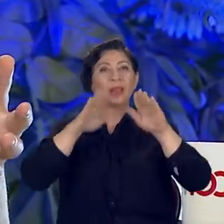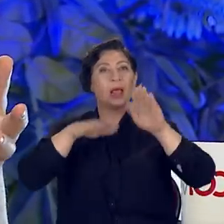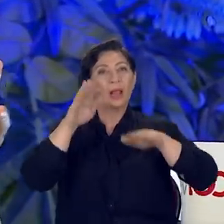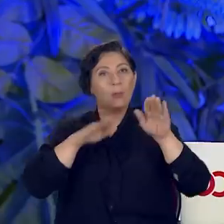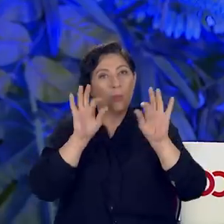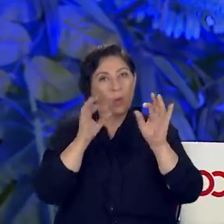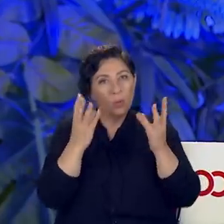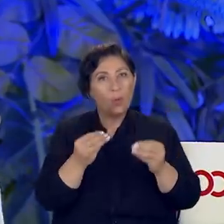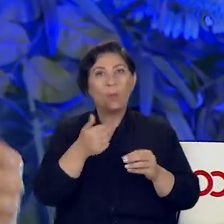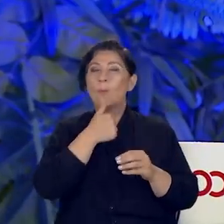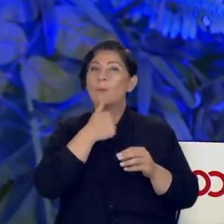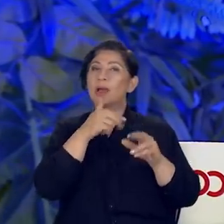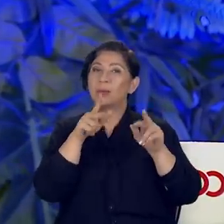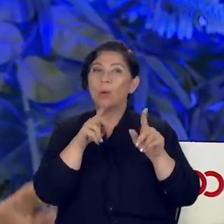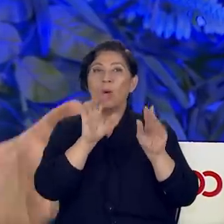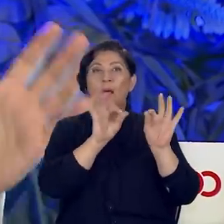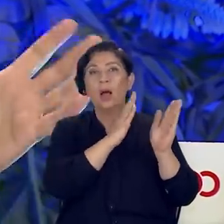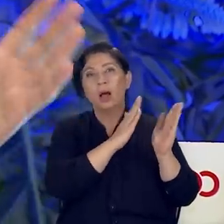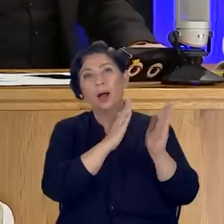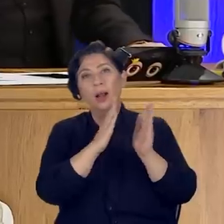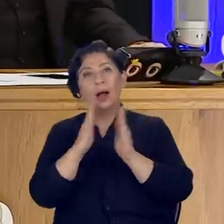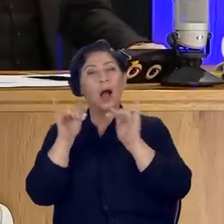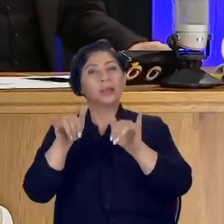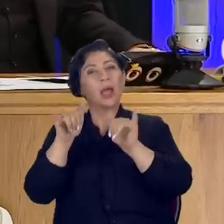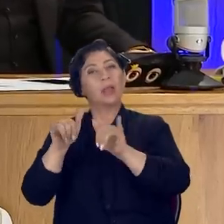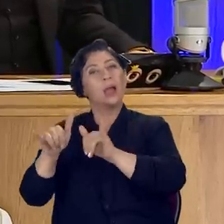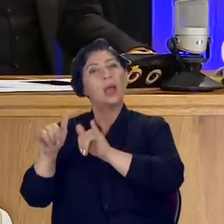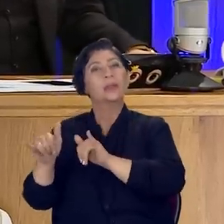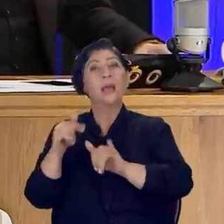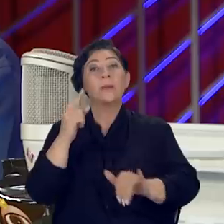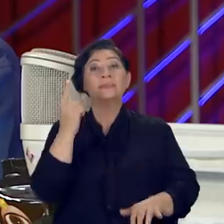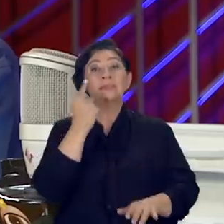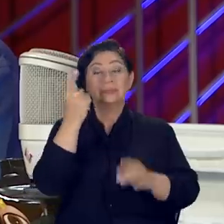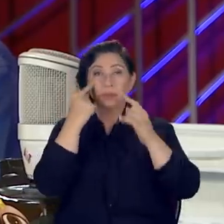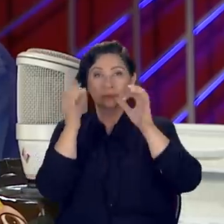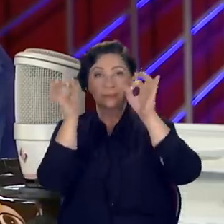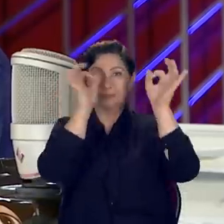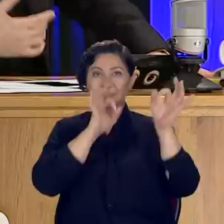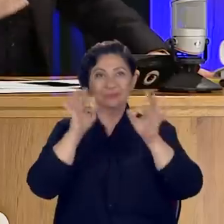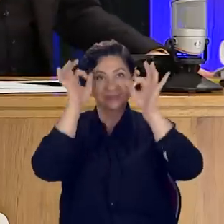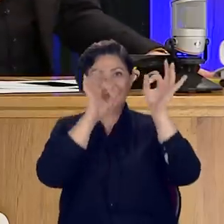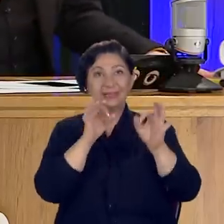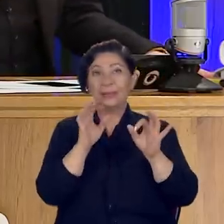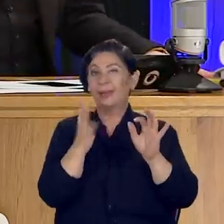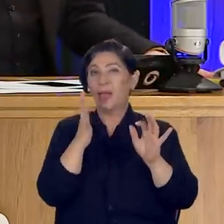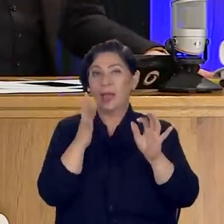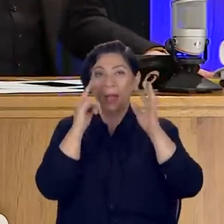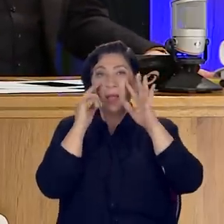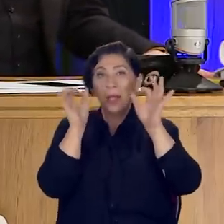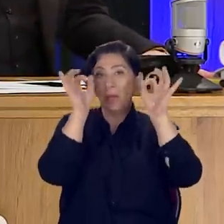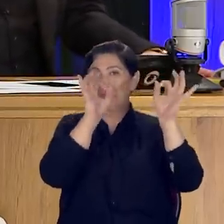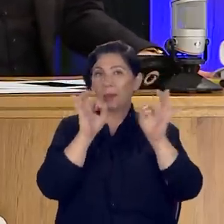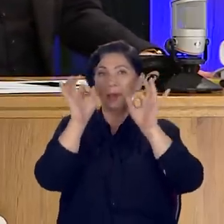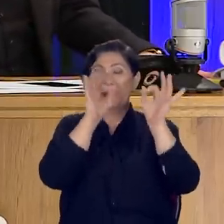öyle oldu. İşte baba oluş falan. Oradan ama hepsinde bir şey var böyle. Ne oldu? Var mesela var. Hepimiz... Çok da yakışıyor ama bence.